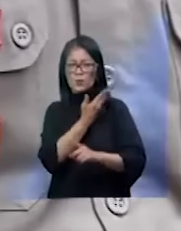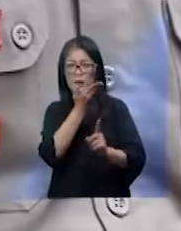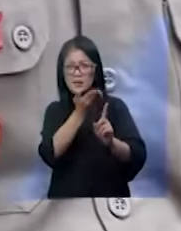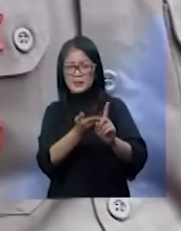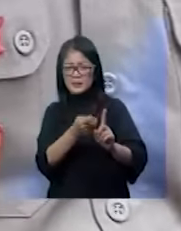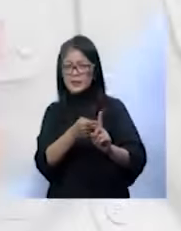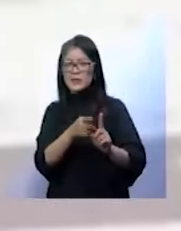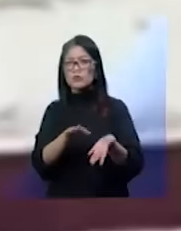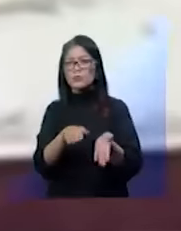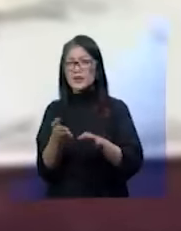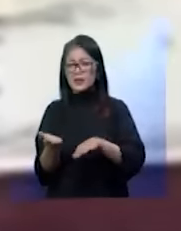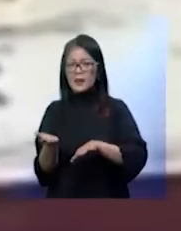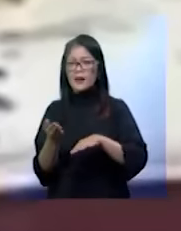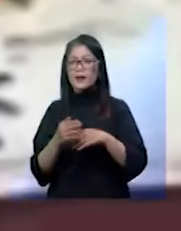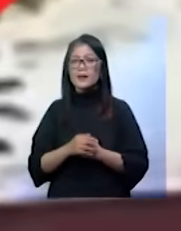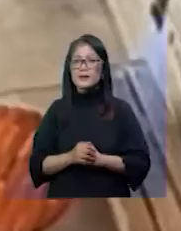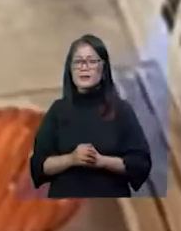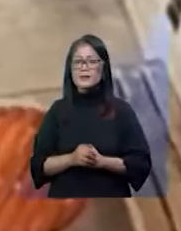meninggal dunia.